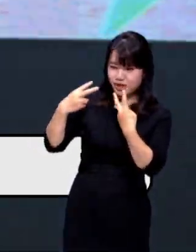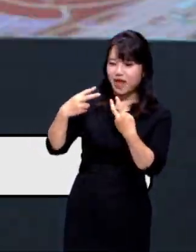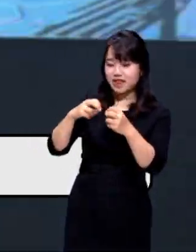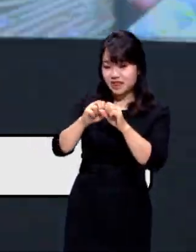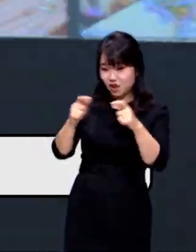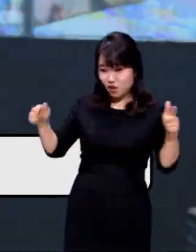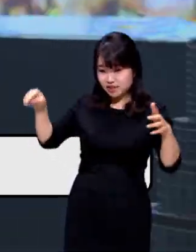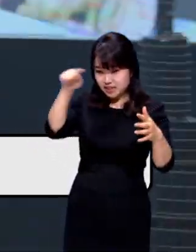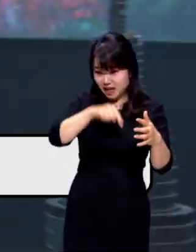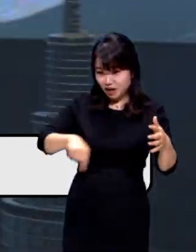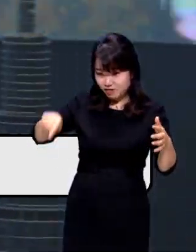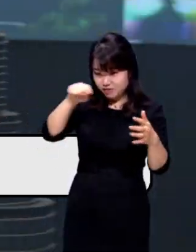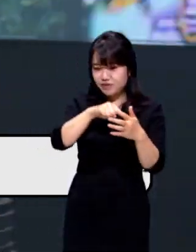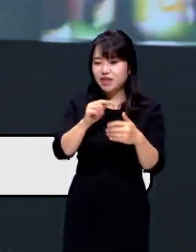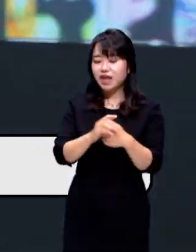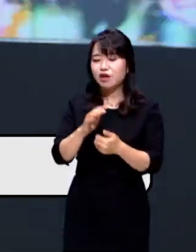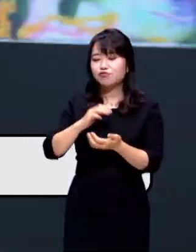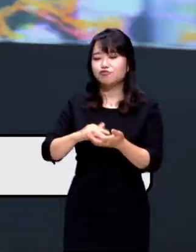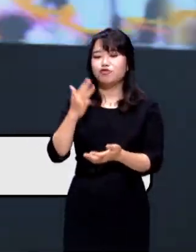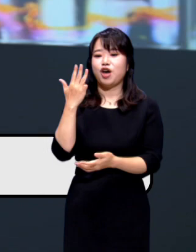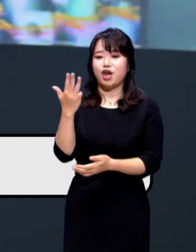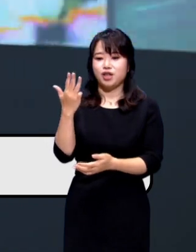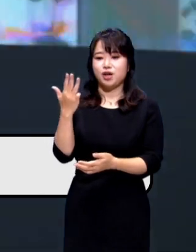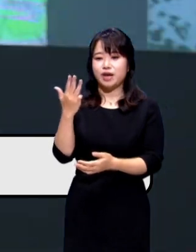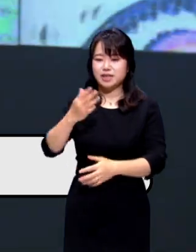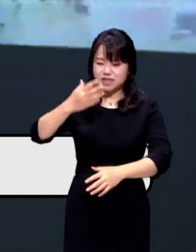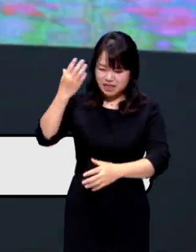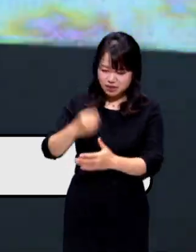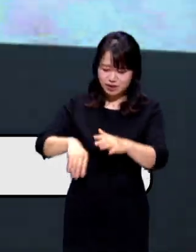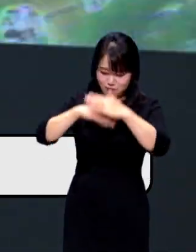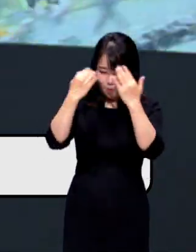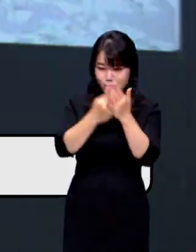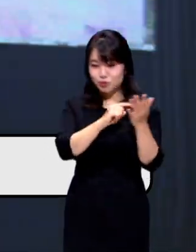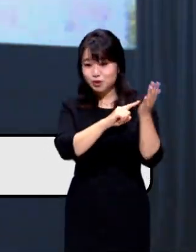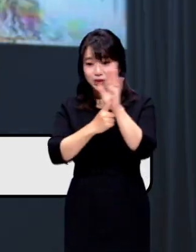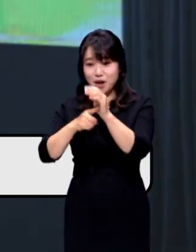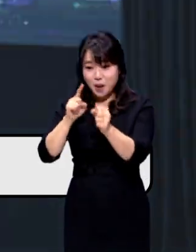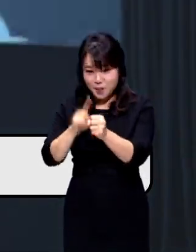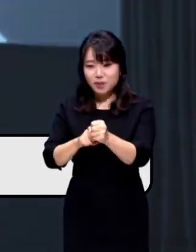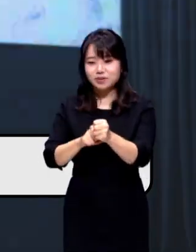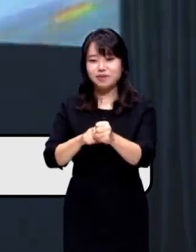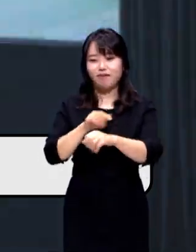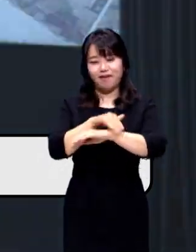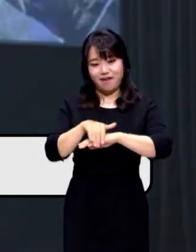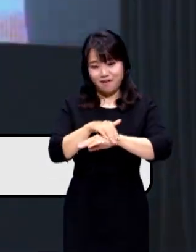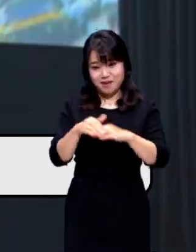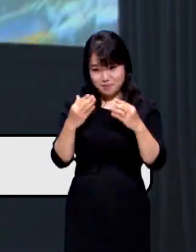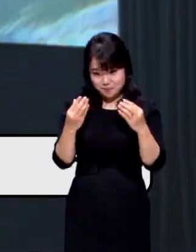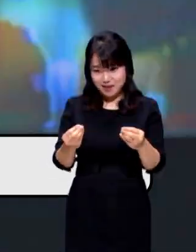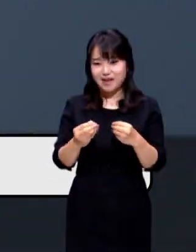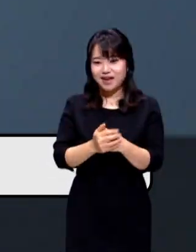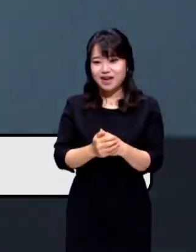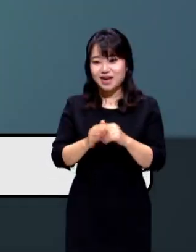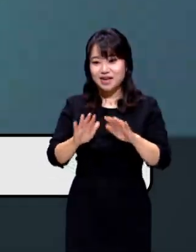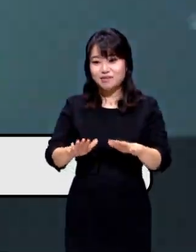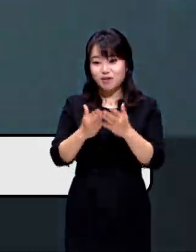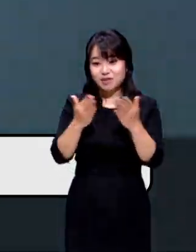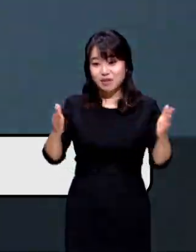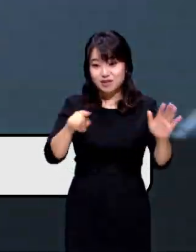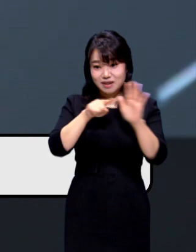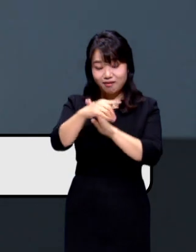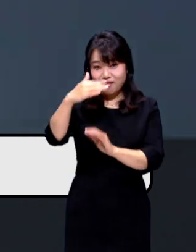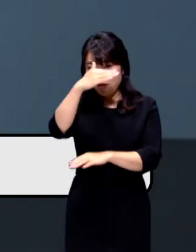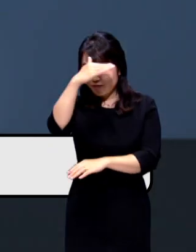중에 작품으로 등록된 8작품을 전체 다 보실 수 있도록 구성했습니다. 그래서 그런 작품을 이번 전시를